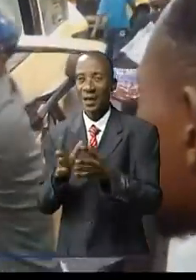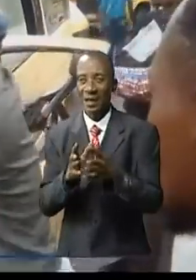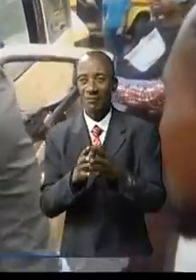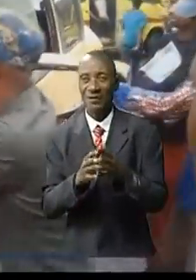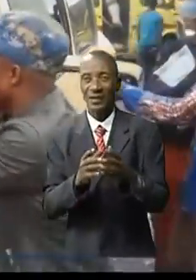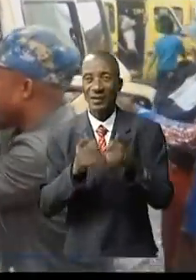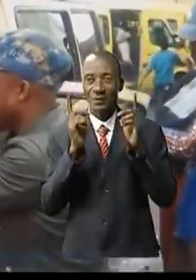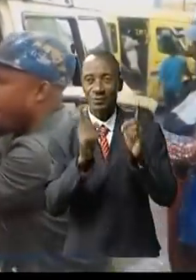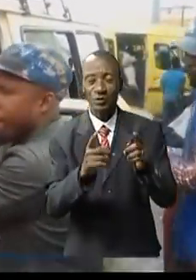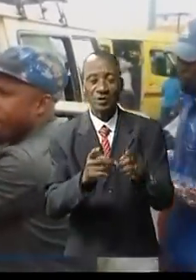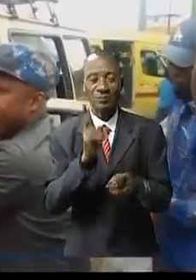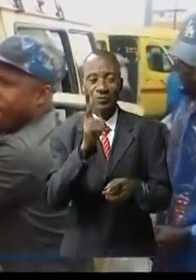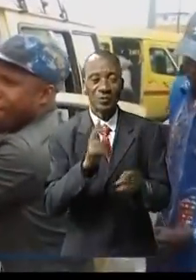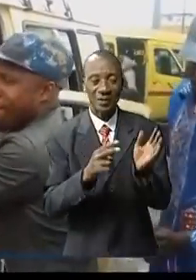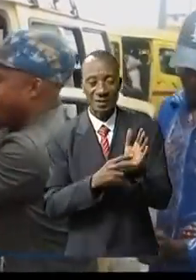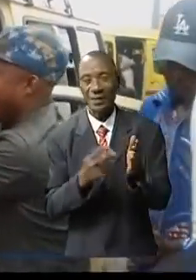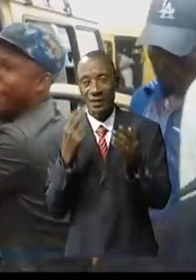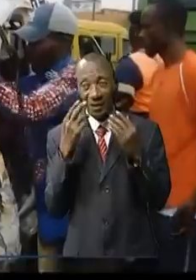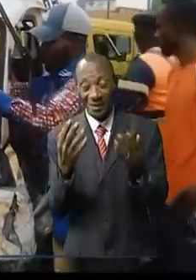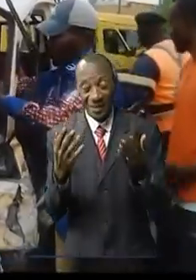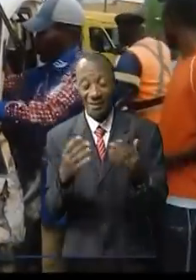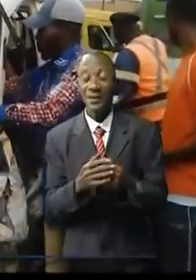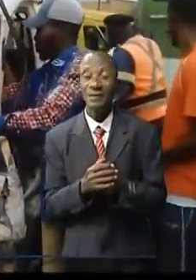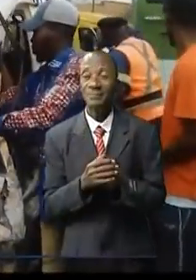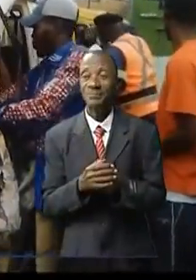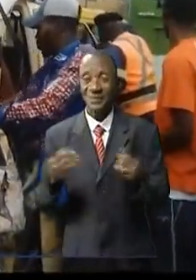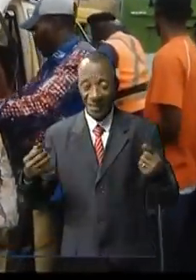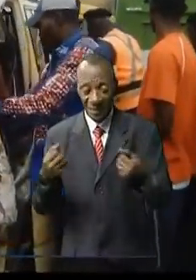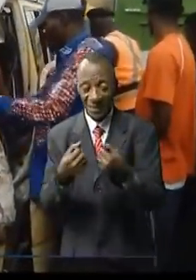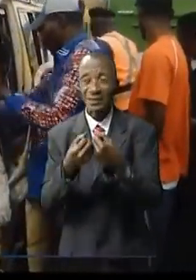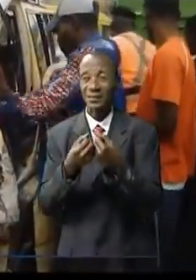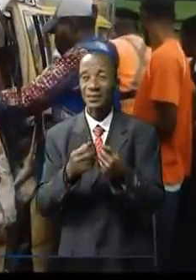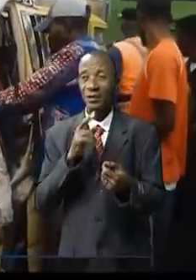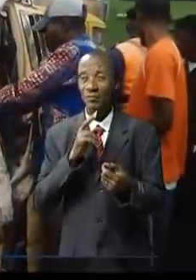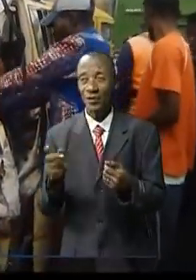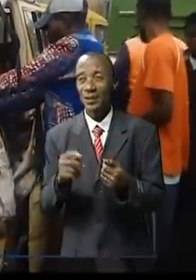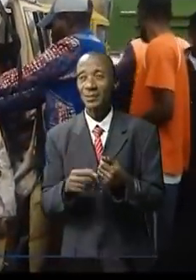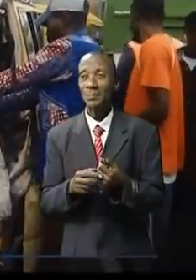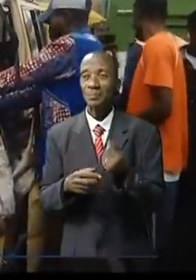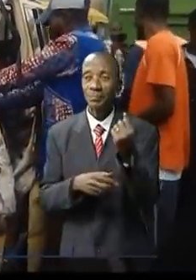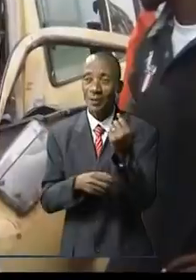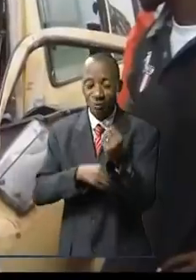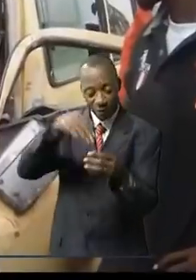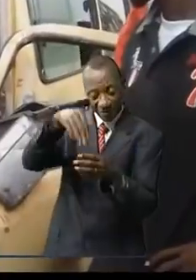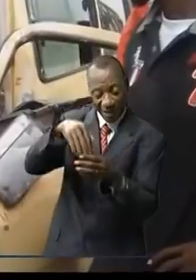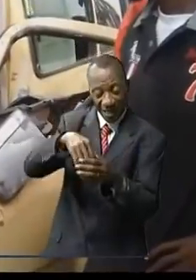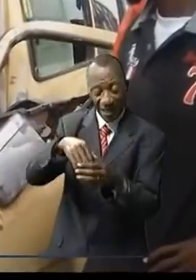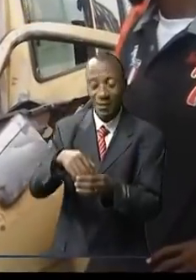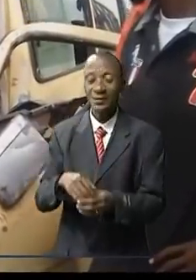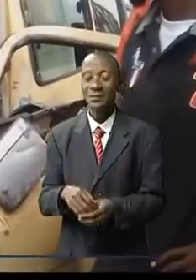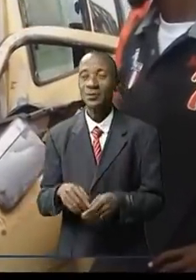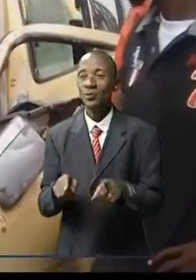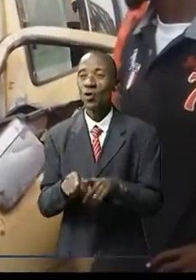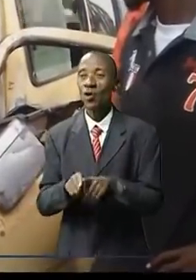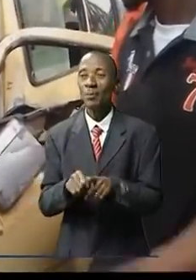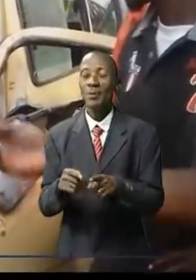plan. Il s'est retrouvé les jambes coincées, la pare-brise désintégrée. Il a fallu des bras et de la technicité pour